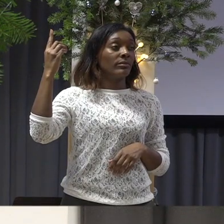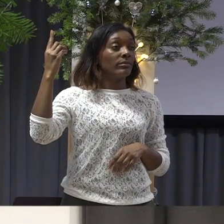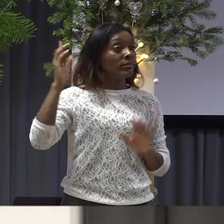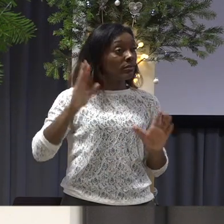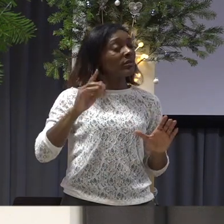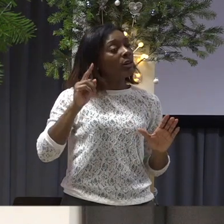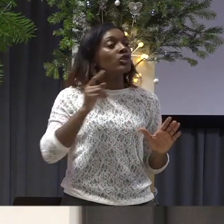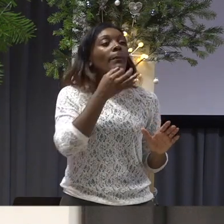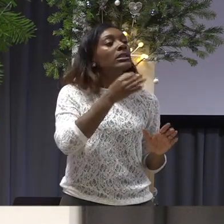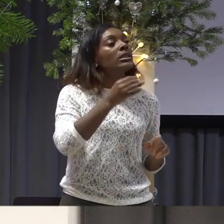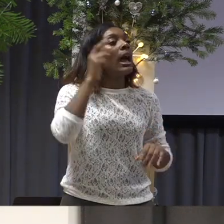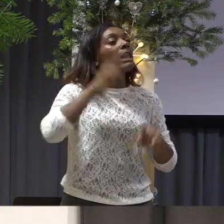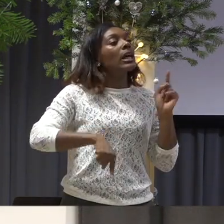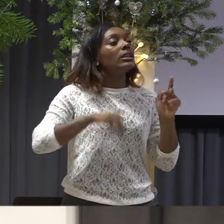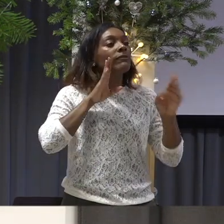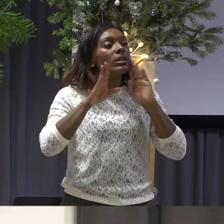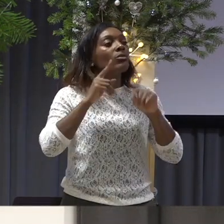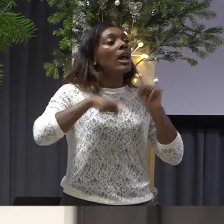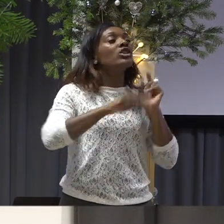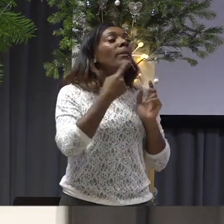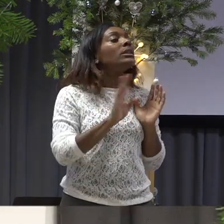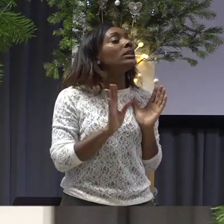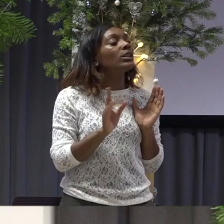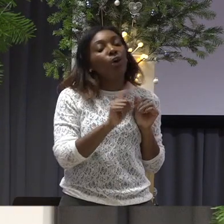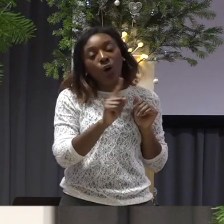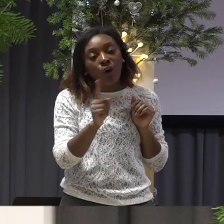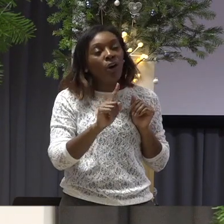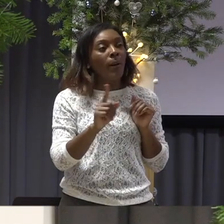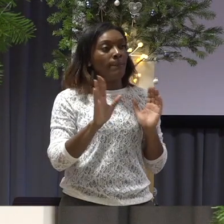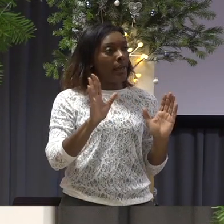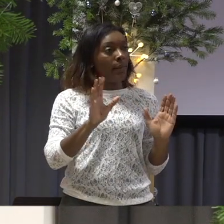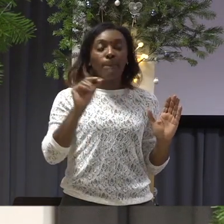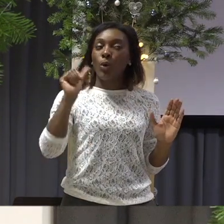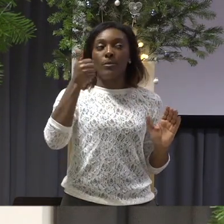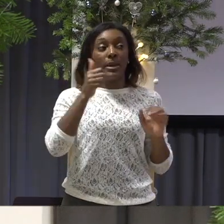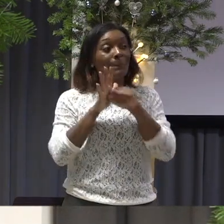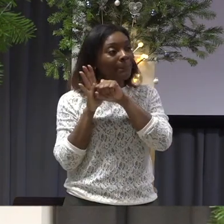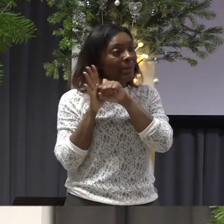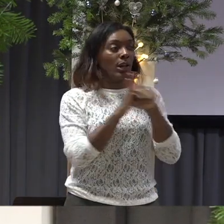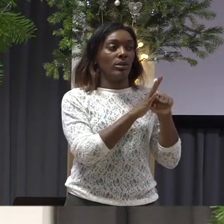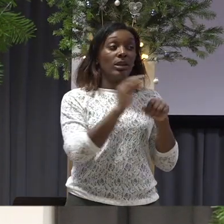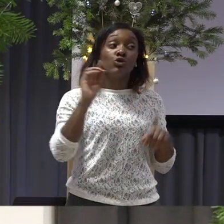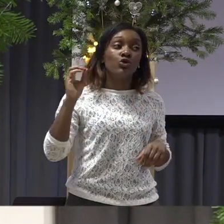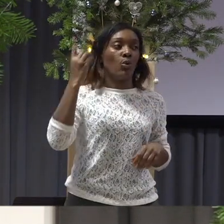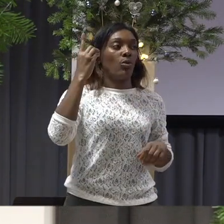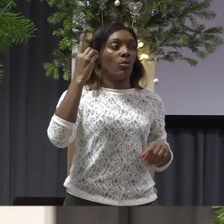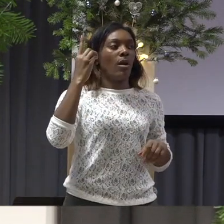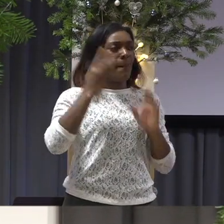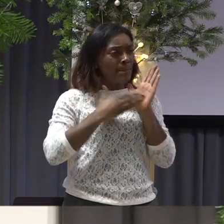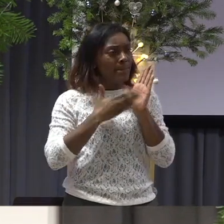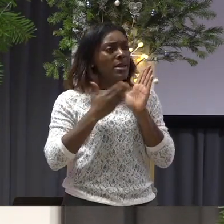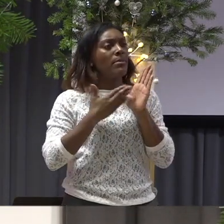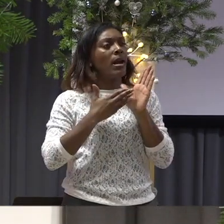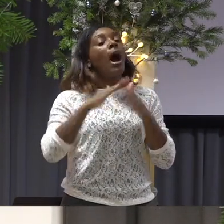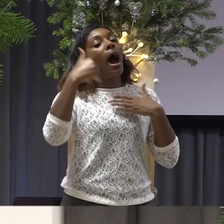Soyons des êtres sociables. Soyons avec la communauté. Mais d'abord Dieu.